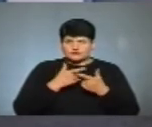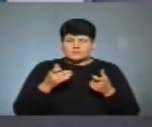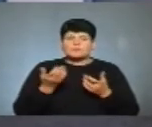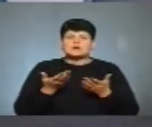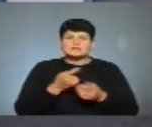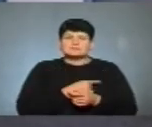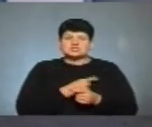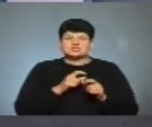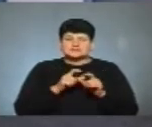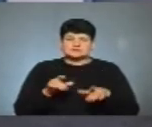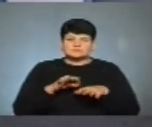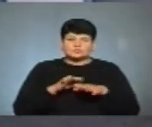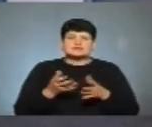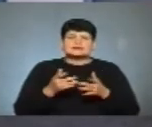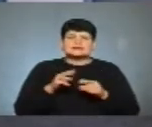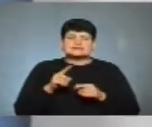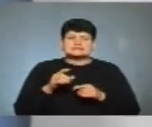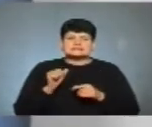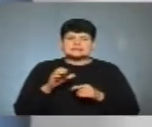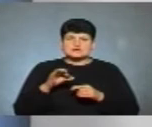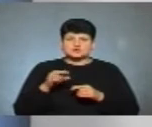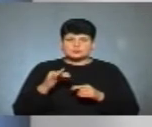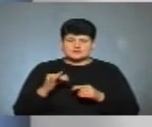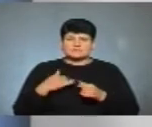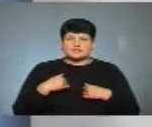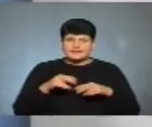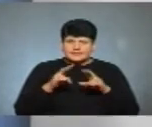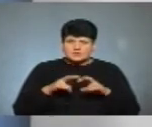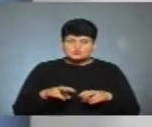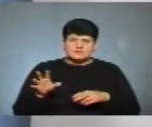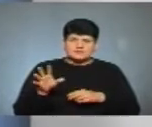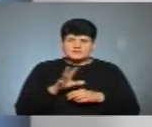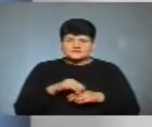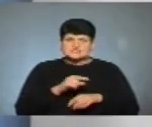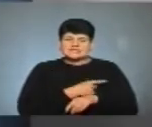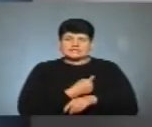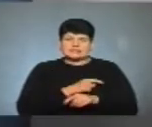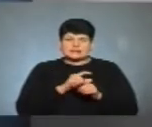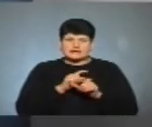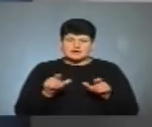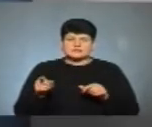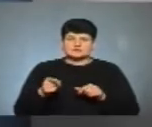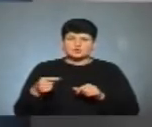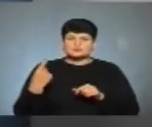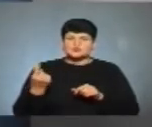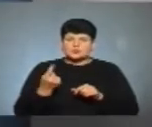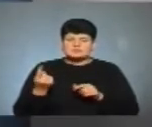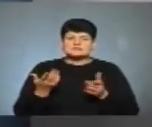медичні заклади йдеться і про які засоби? Ну, ми аналізували взагалі всі лікарні Тернопільської області,